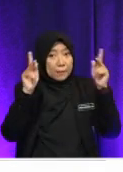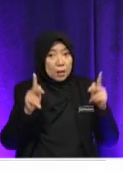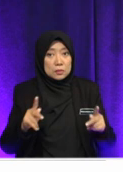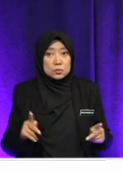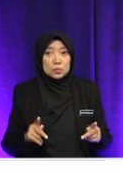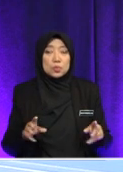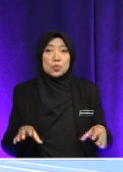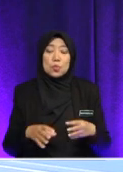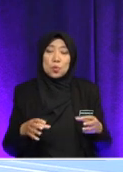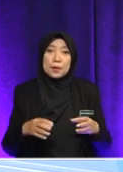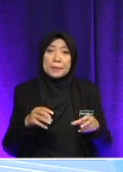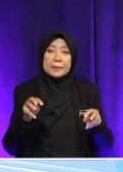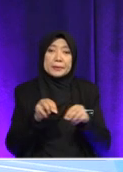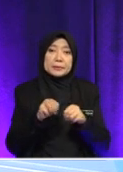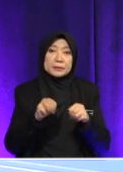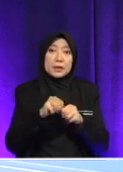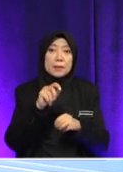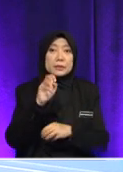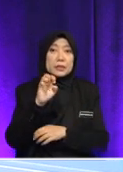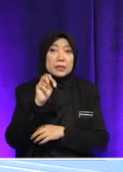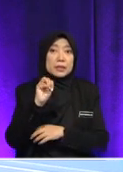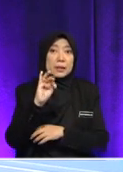macam palsu tembikar